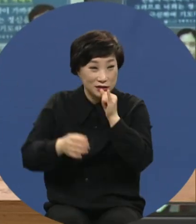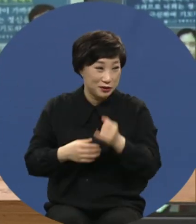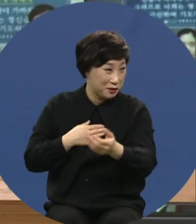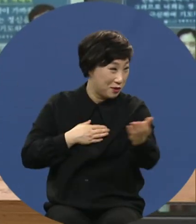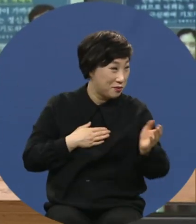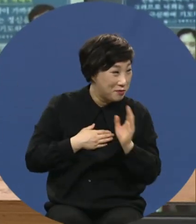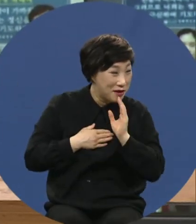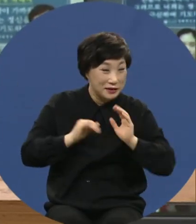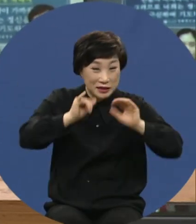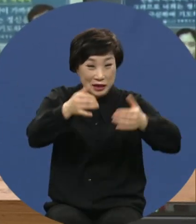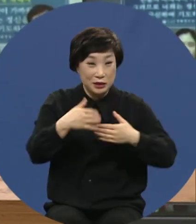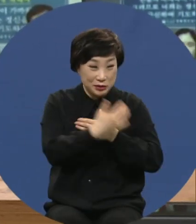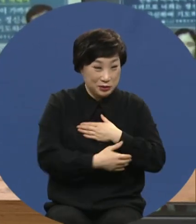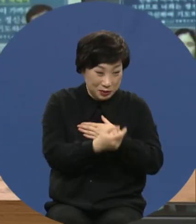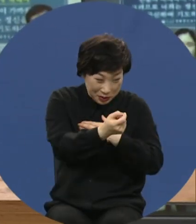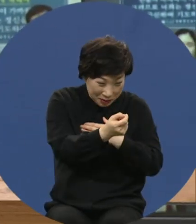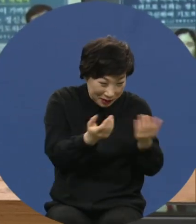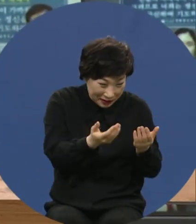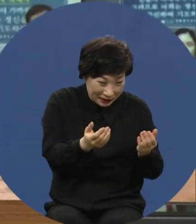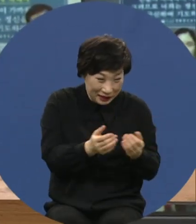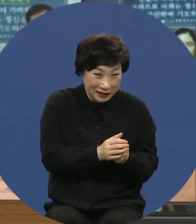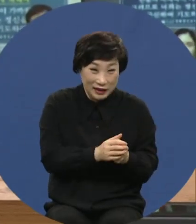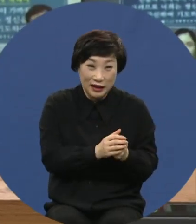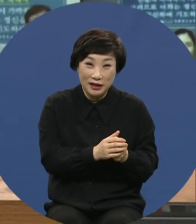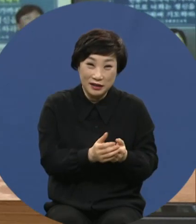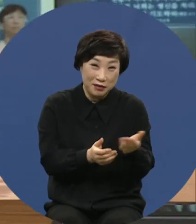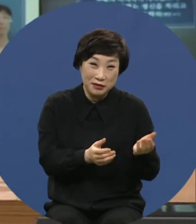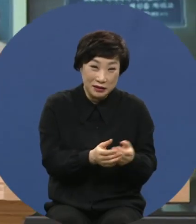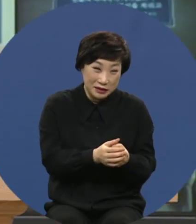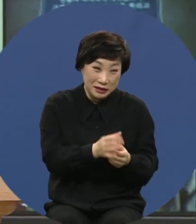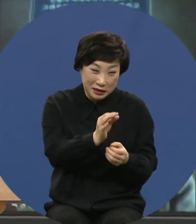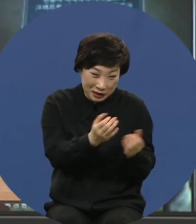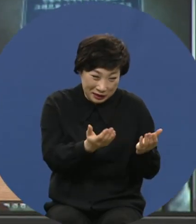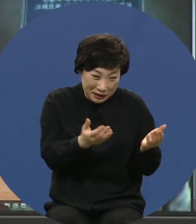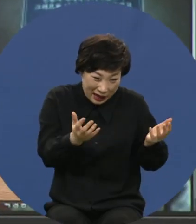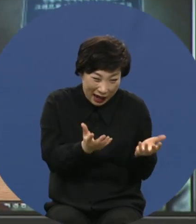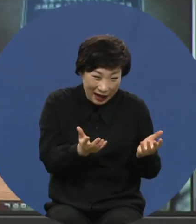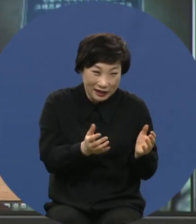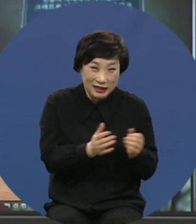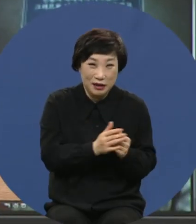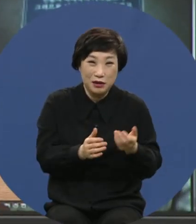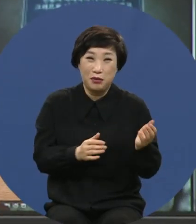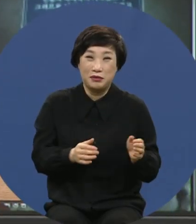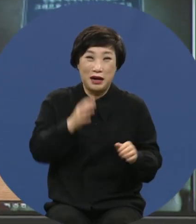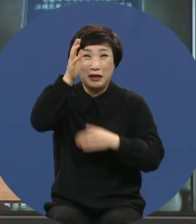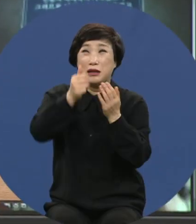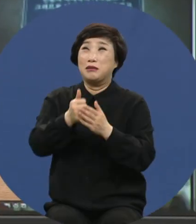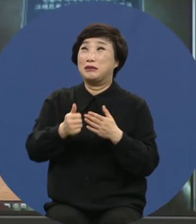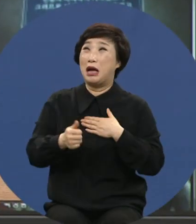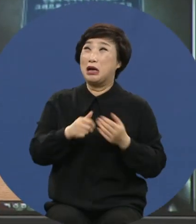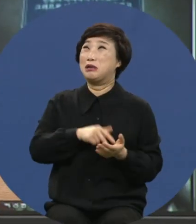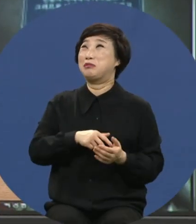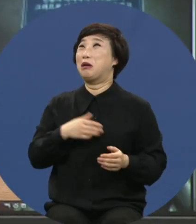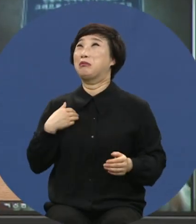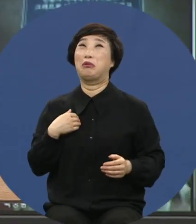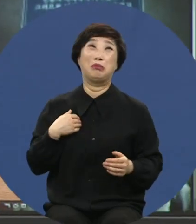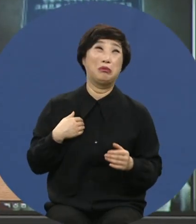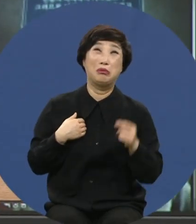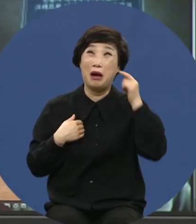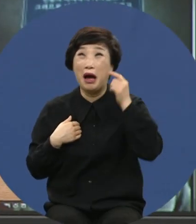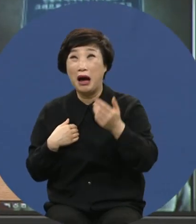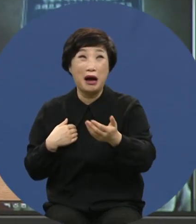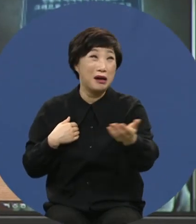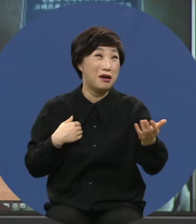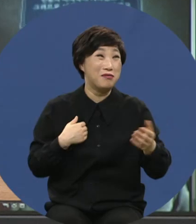잊어버리니까 세상의 육신의 조그마한 이것 때문에도 여러분들은 왜 하나님은 이런 사정을 들어주지